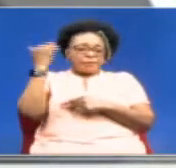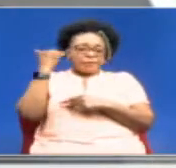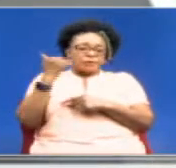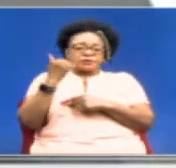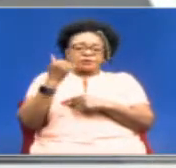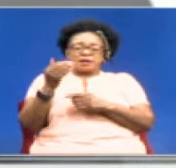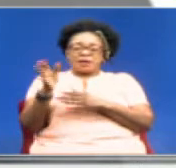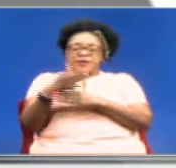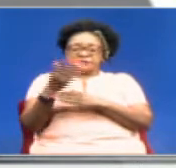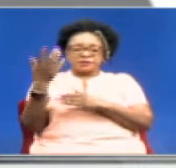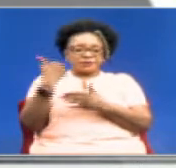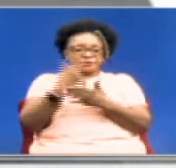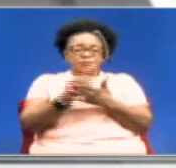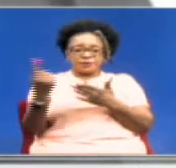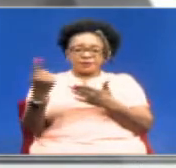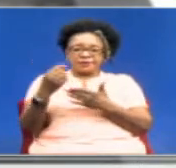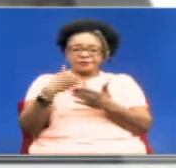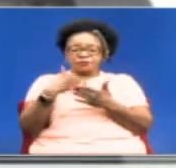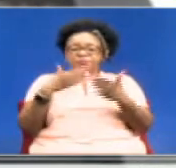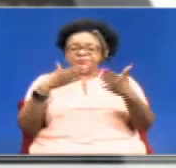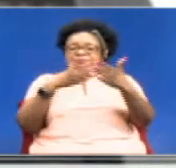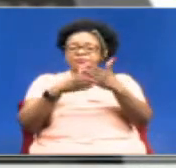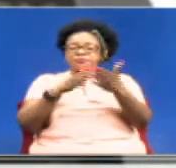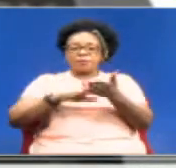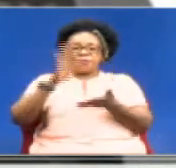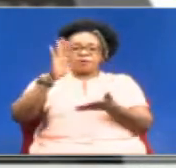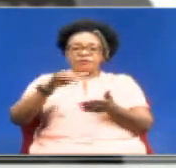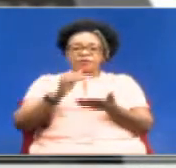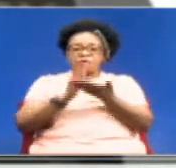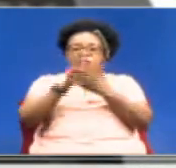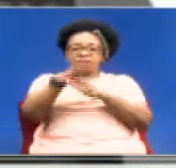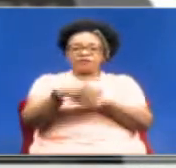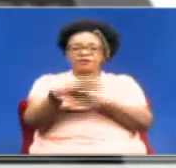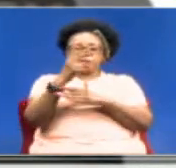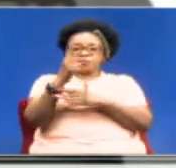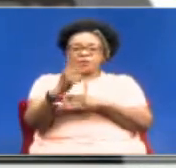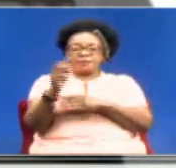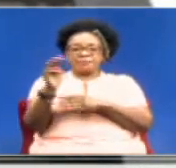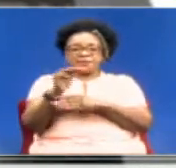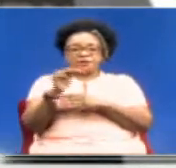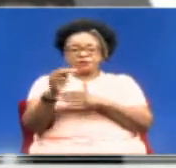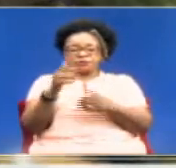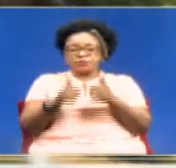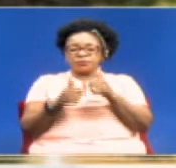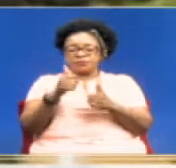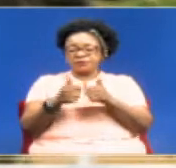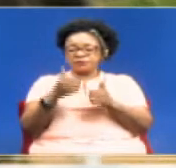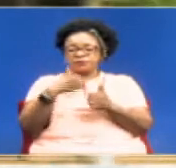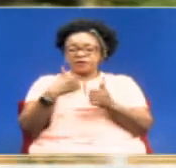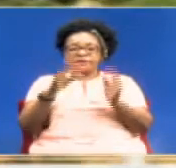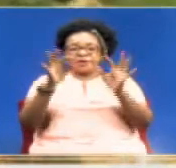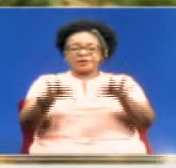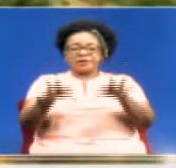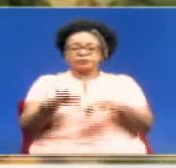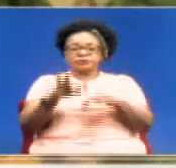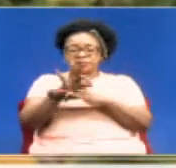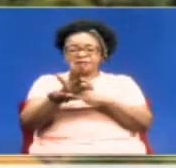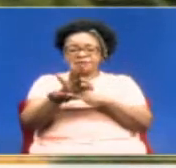iliyopita ya kuweka vikwazo zaidi ya shilingi milioni 21 zilizokuwa katika akaunti tatu za